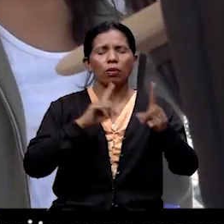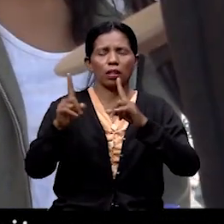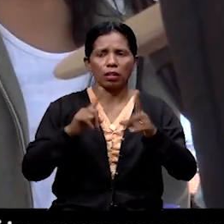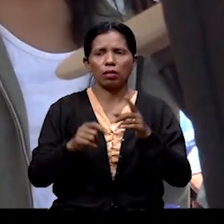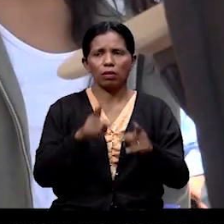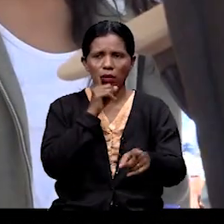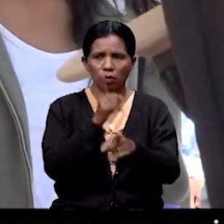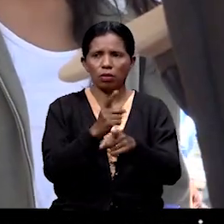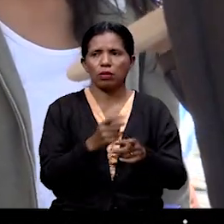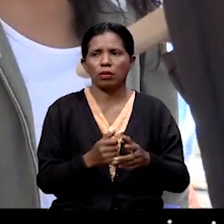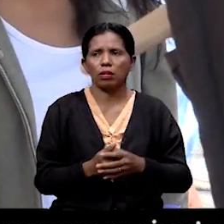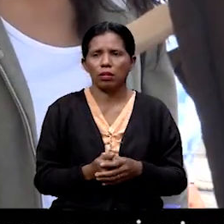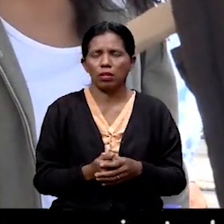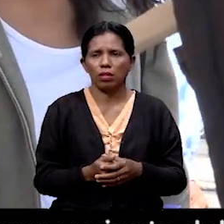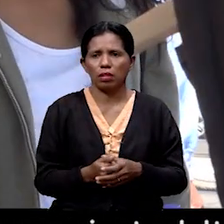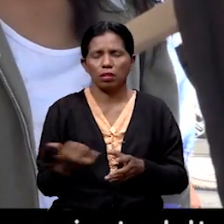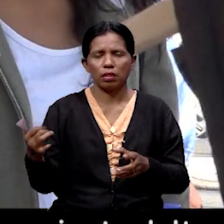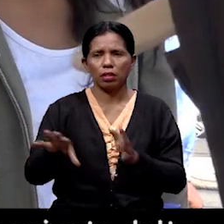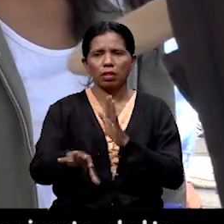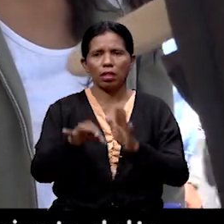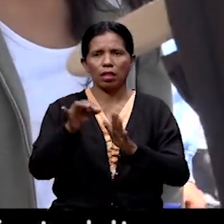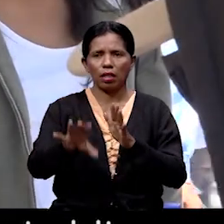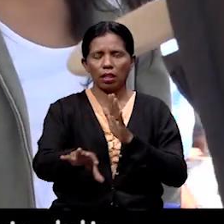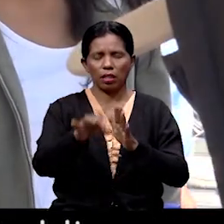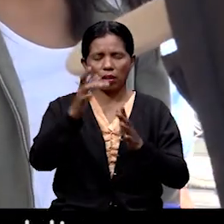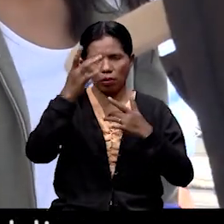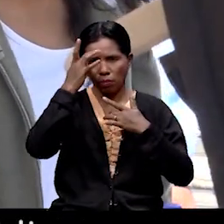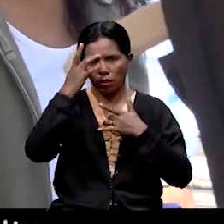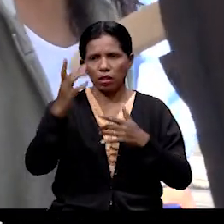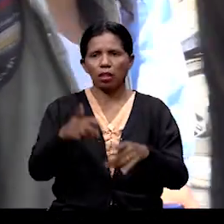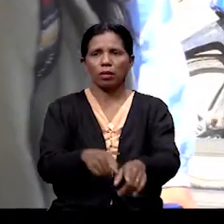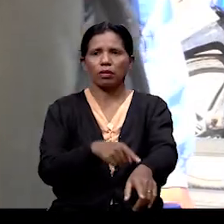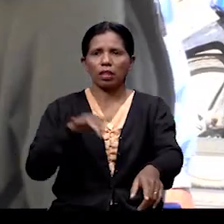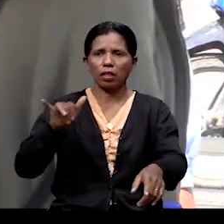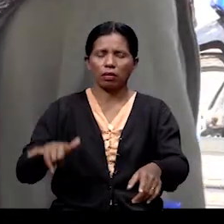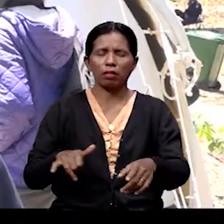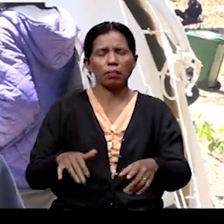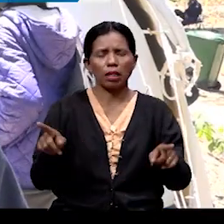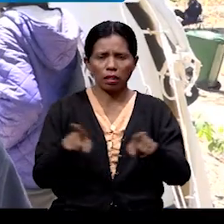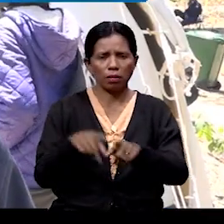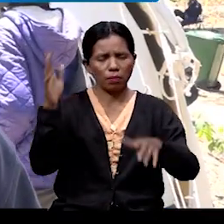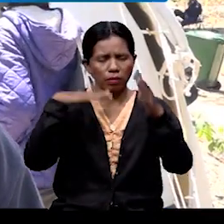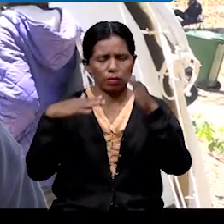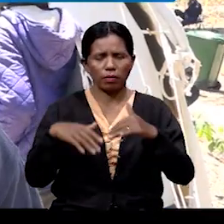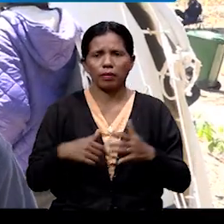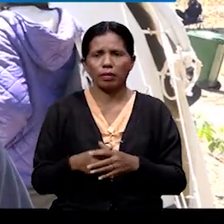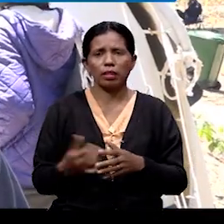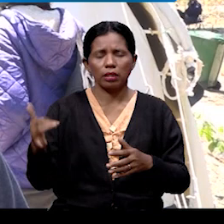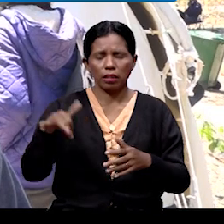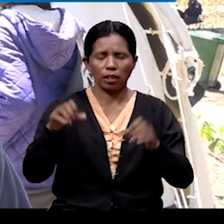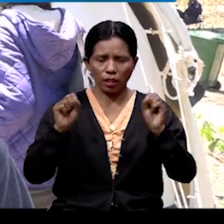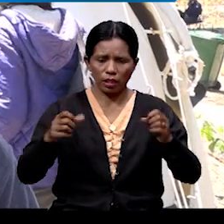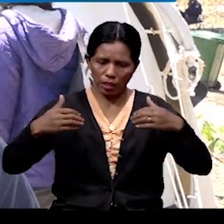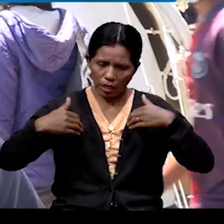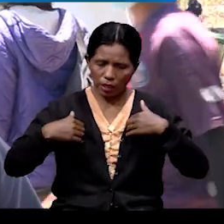los tambah. Sira ne ita hetang no nomor as ita husi liur hene nemos problema itu ang. Sira tinggi haha nebe